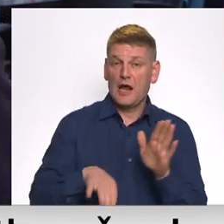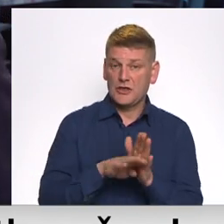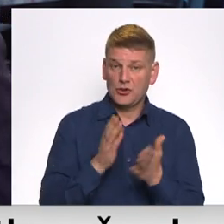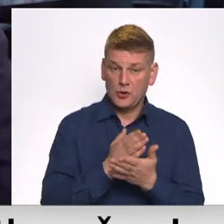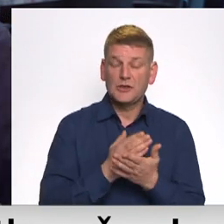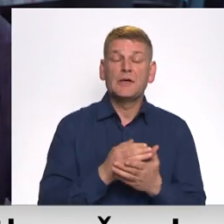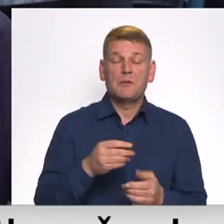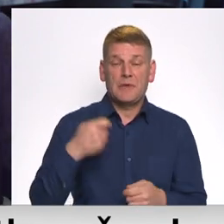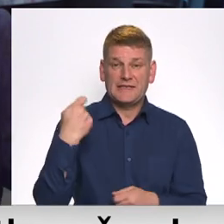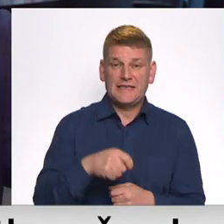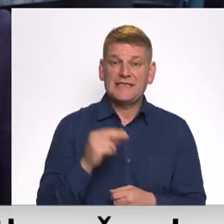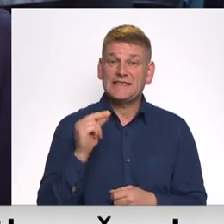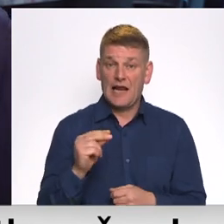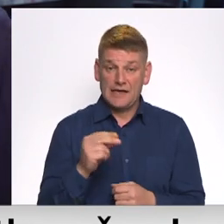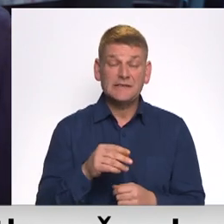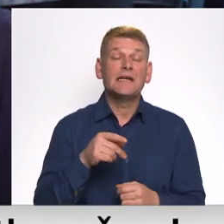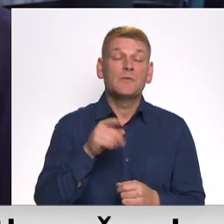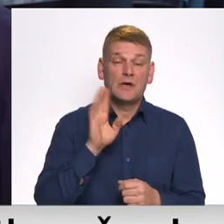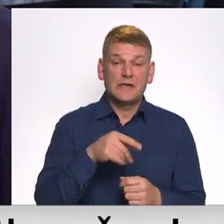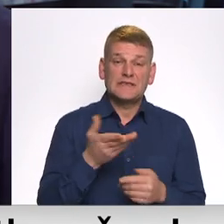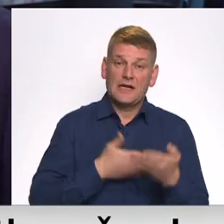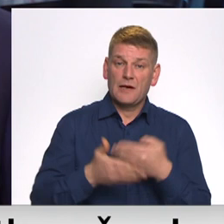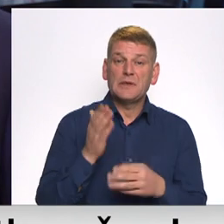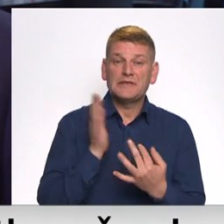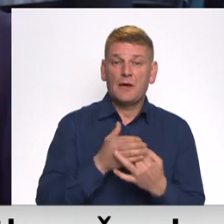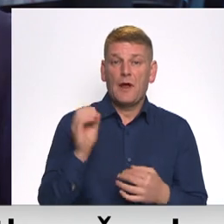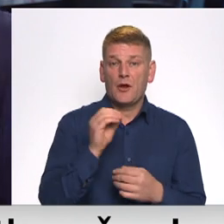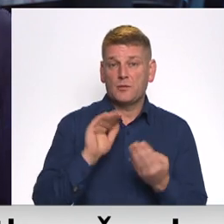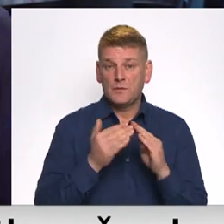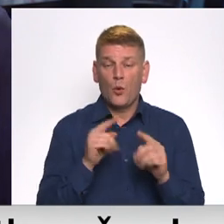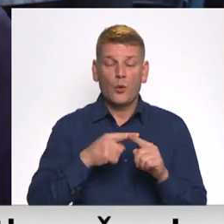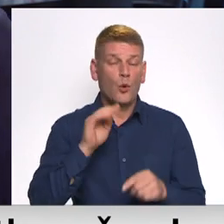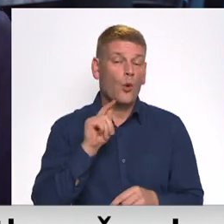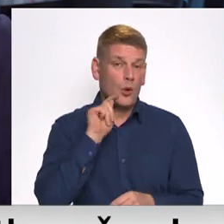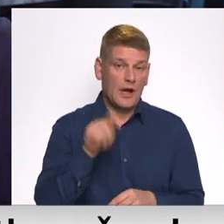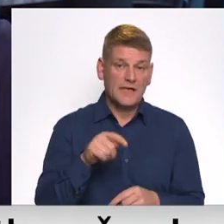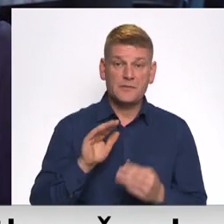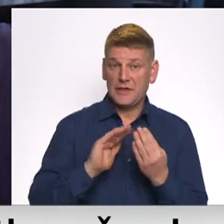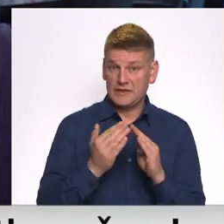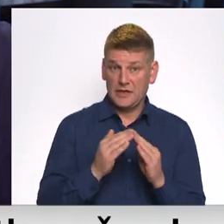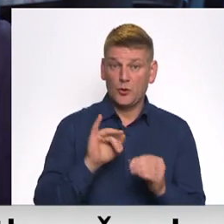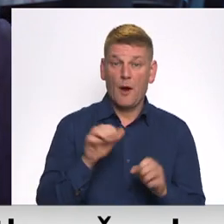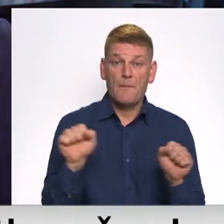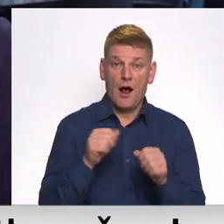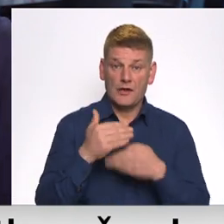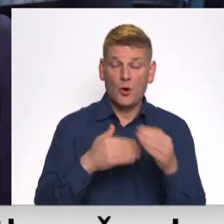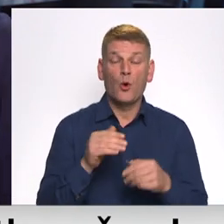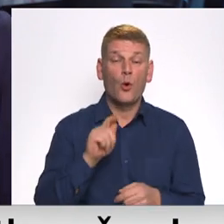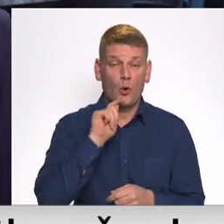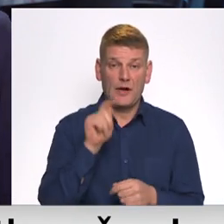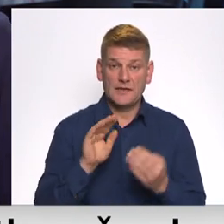prezidentam Zelenskim. Līgumu par sadarbību starp Eiropas pilsētām un Ukrainas pilsētām. Jo pātrinot Ukrainas